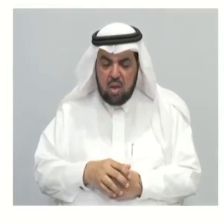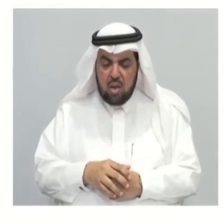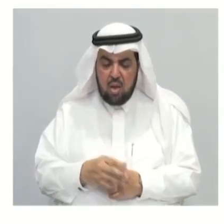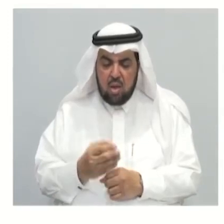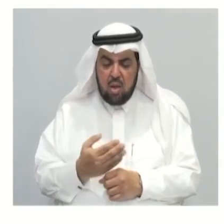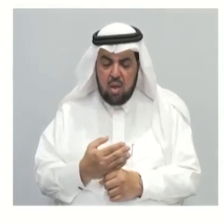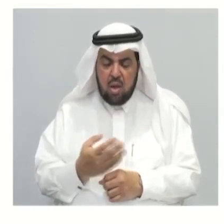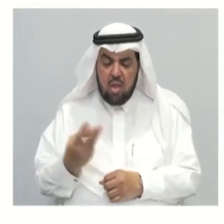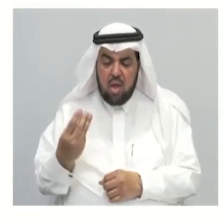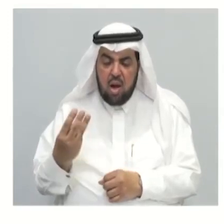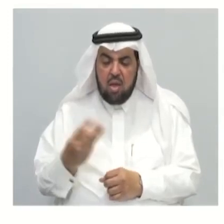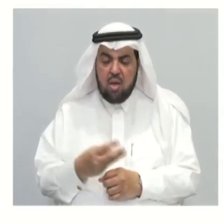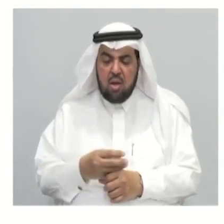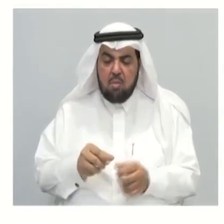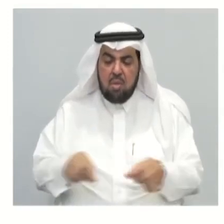هي